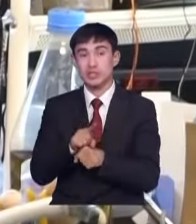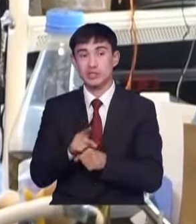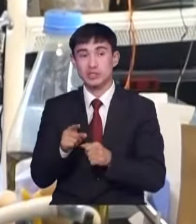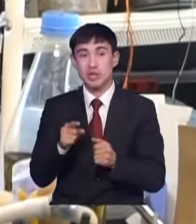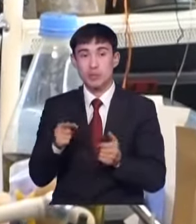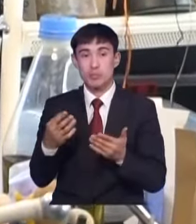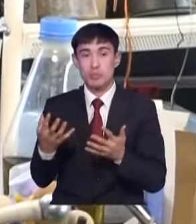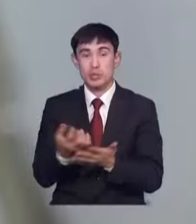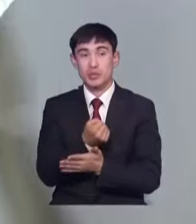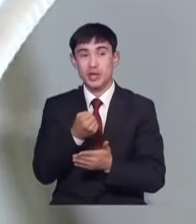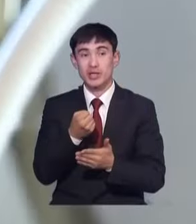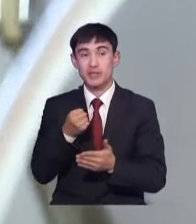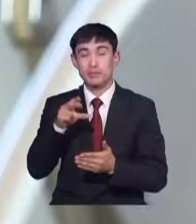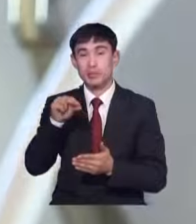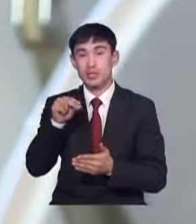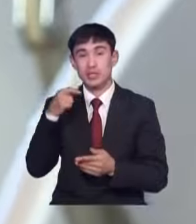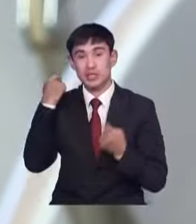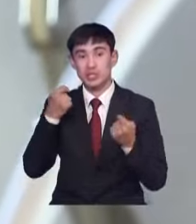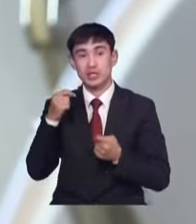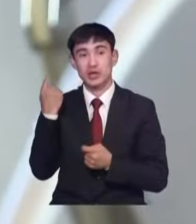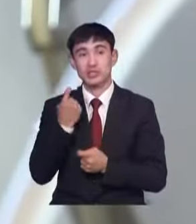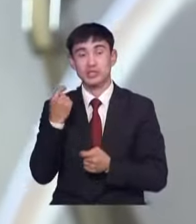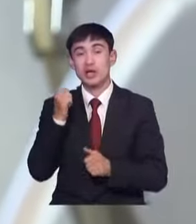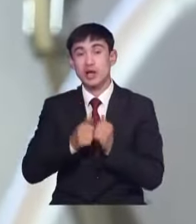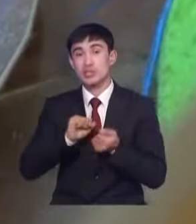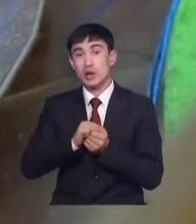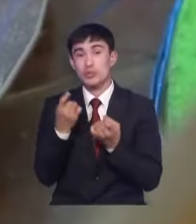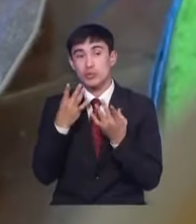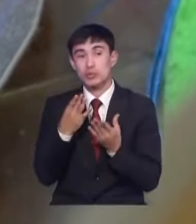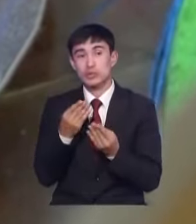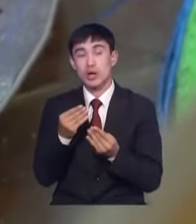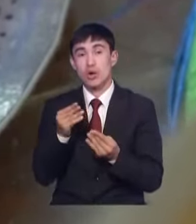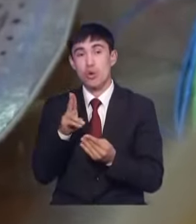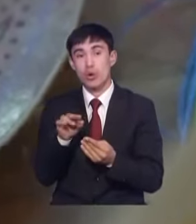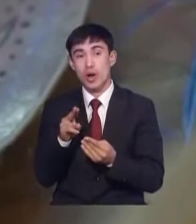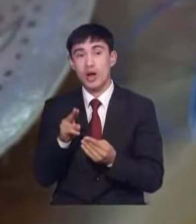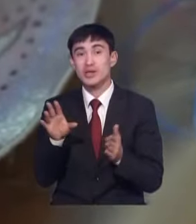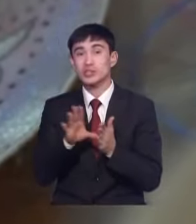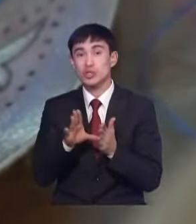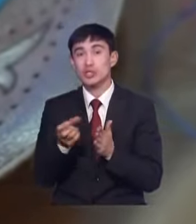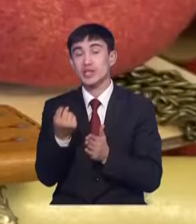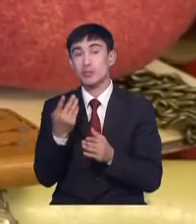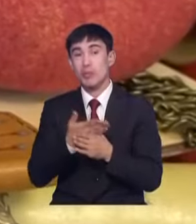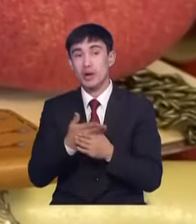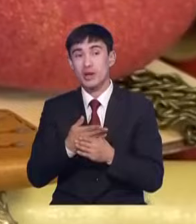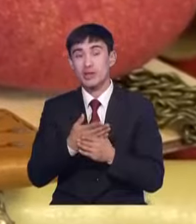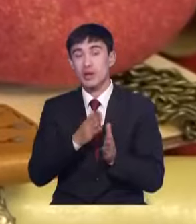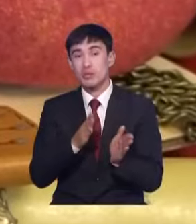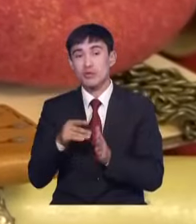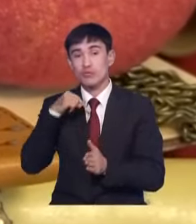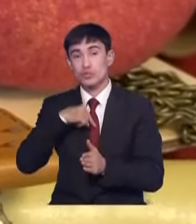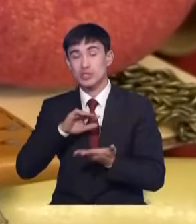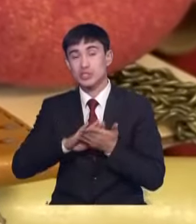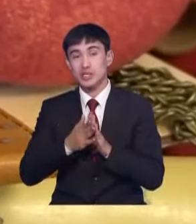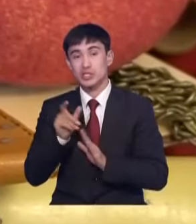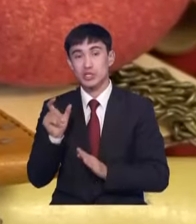подбирает материал подати рождения владельца для неё каждый камень не просто элемент декора а источник энергии который помогает гармонизировать внутреннее